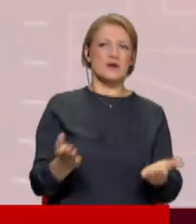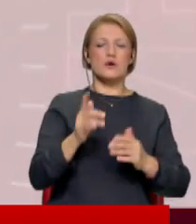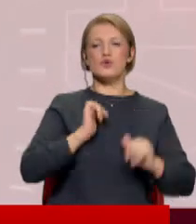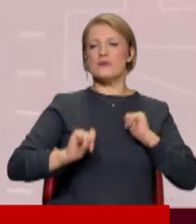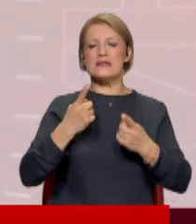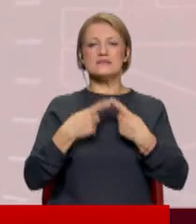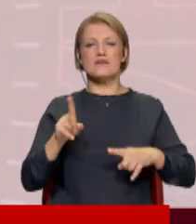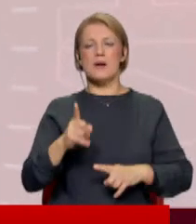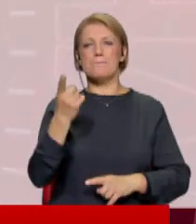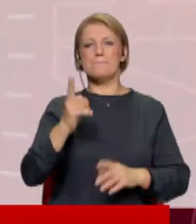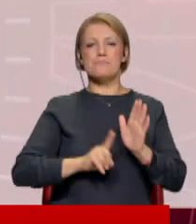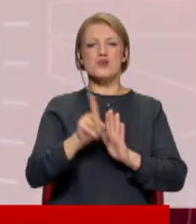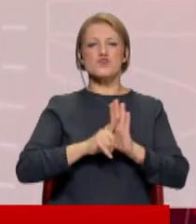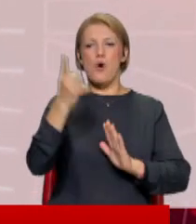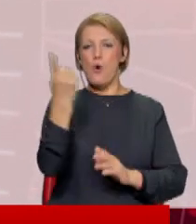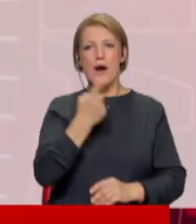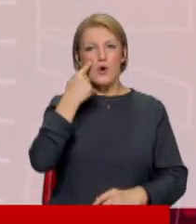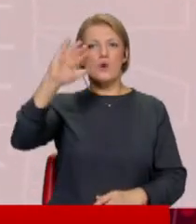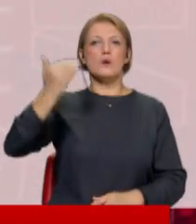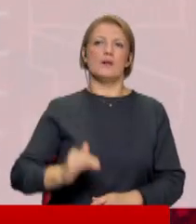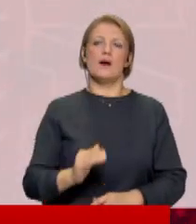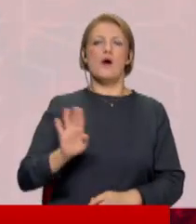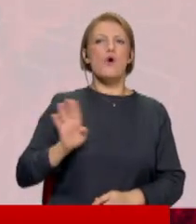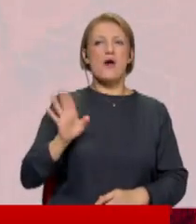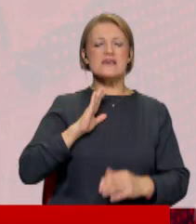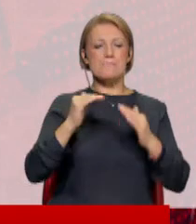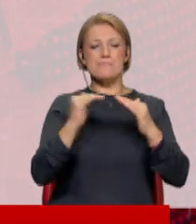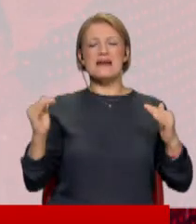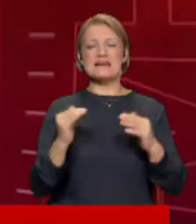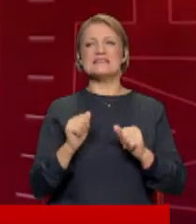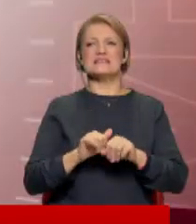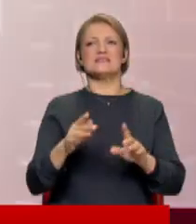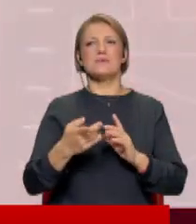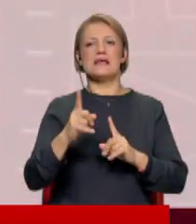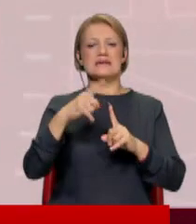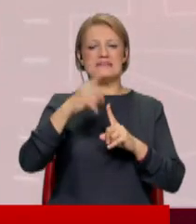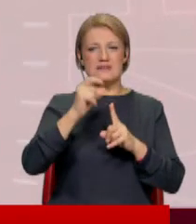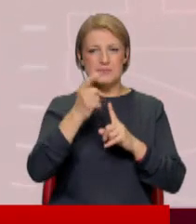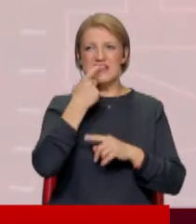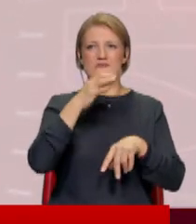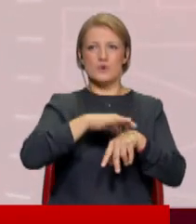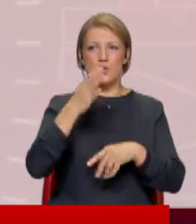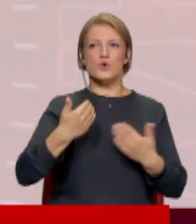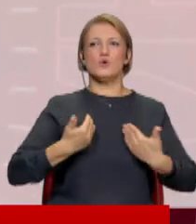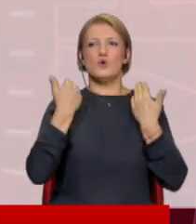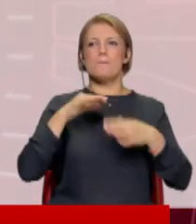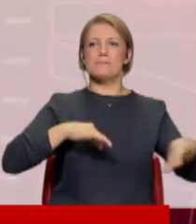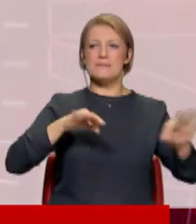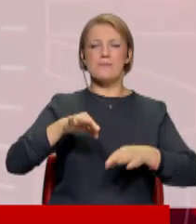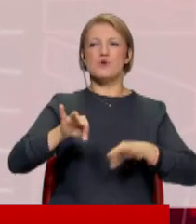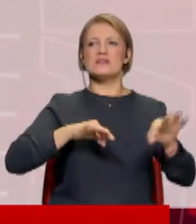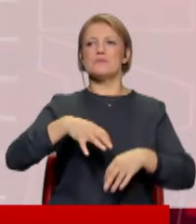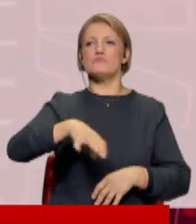sınavlarında başarı oranı düştü başarılı olan öğrencilerde baraj sistemine takıldı tıp çekimli hukuk mimarlık ve